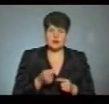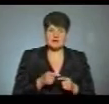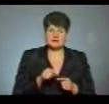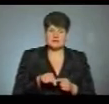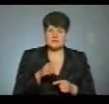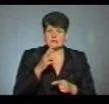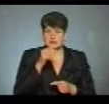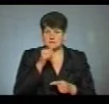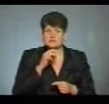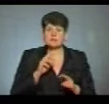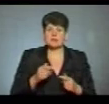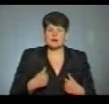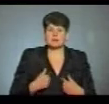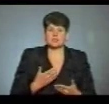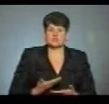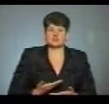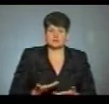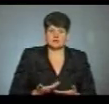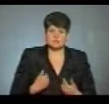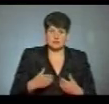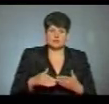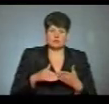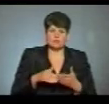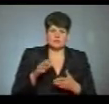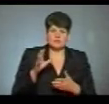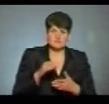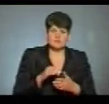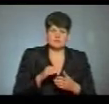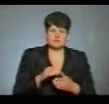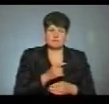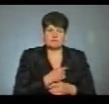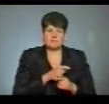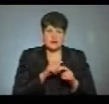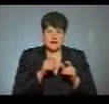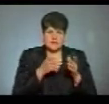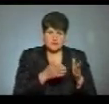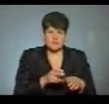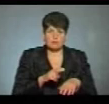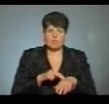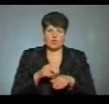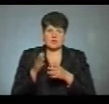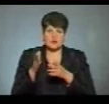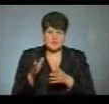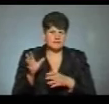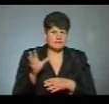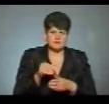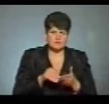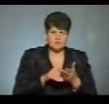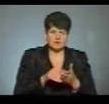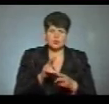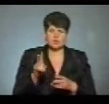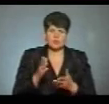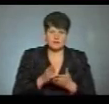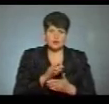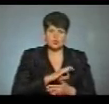3 місяці як ми маємо жити? Ви допомогли всім, медикам, поліції, всім. Ті, хто має